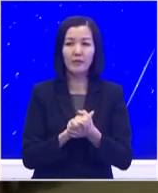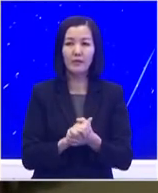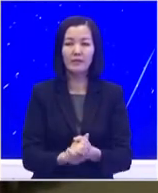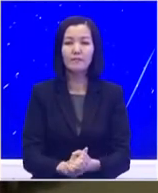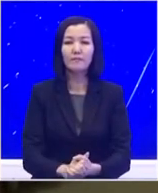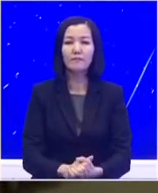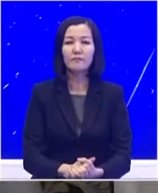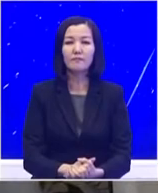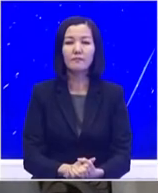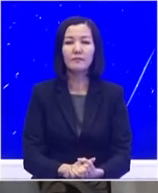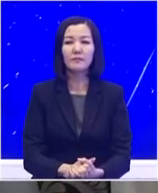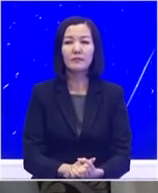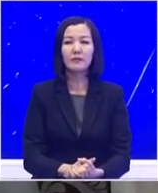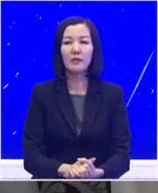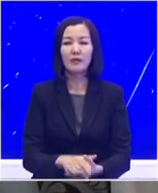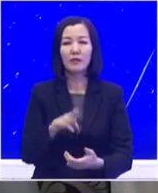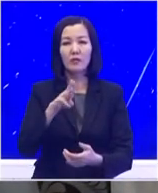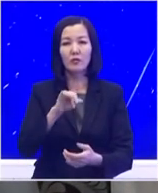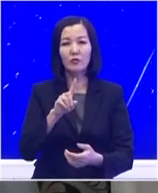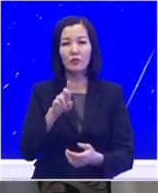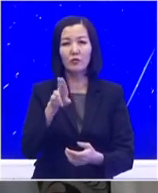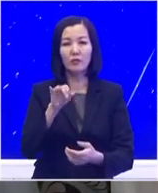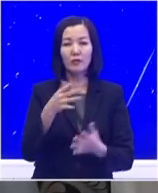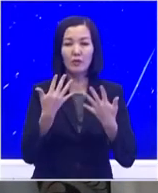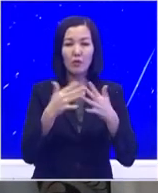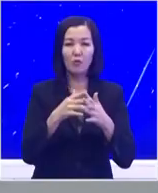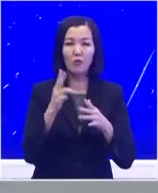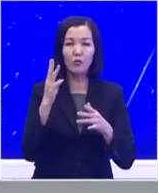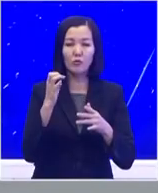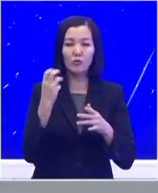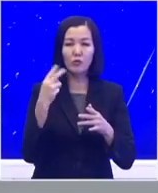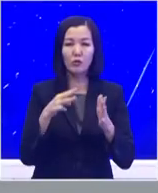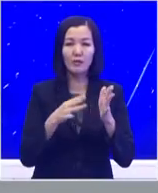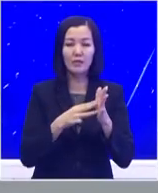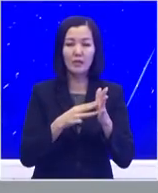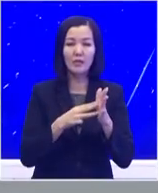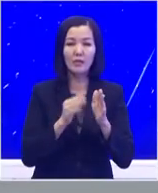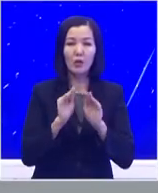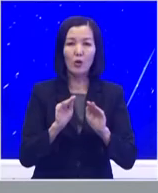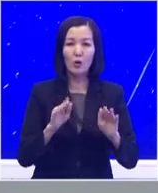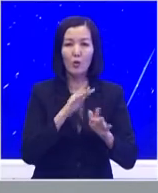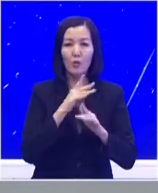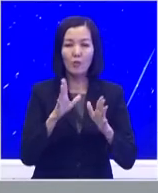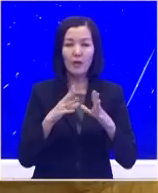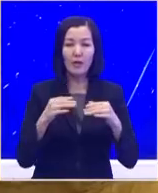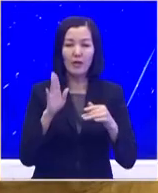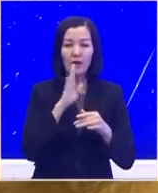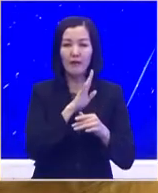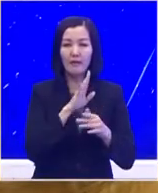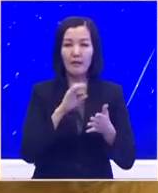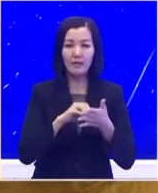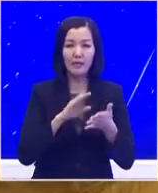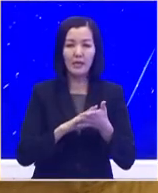жалпы көп мағлұматтар алдым. Тұздыбастау ауылында бүгінде 428 көп балалы ана тіркелген. Қазірге жаңаша форматтағы